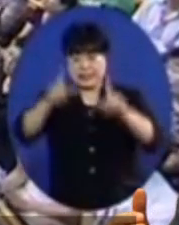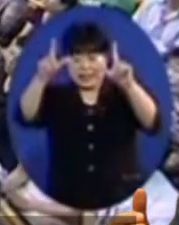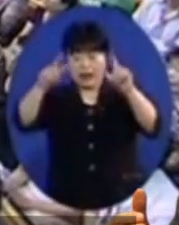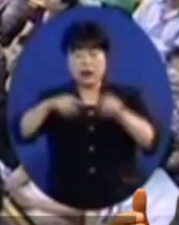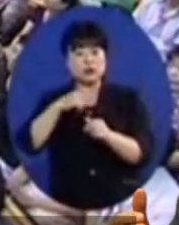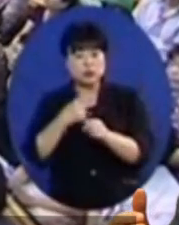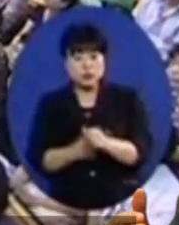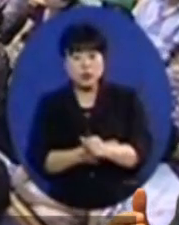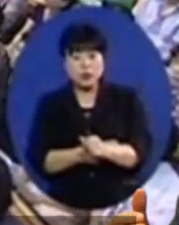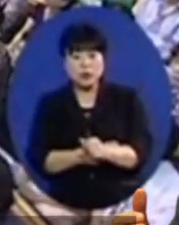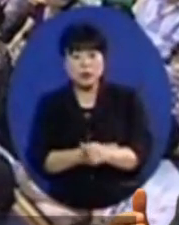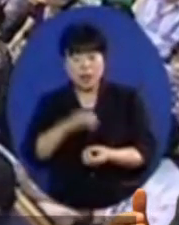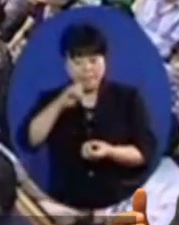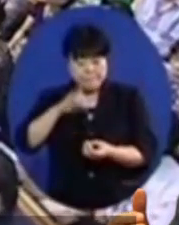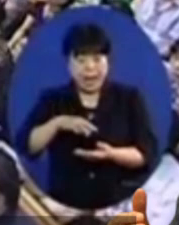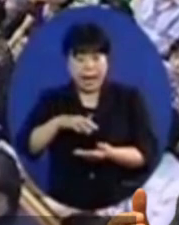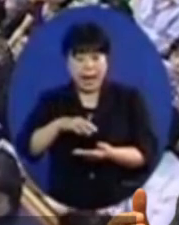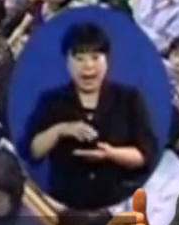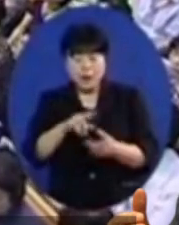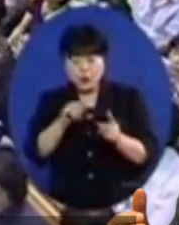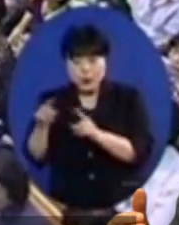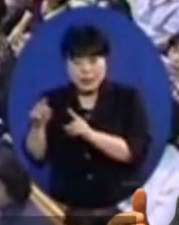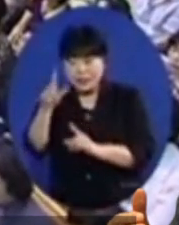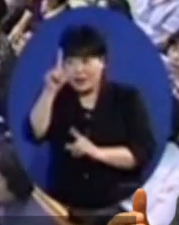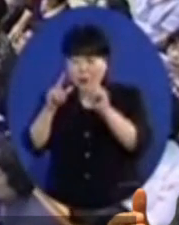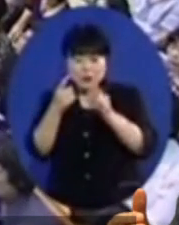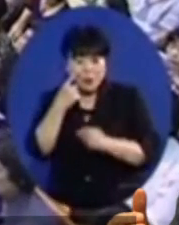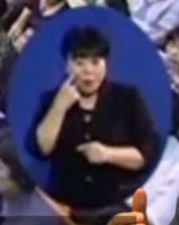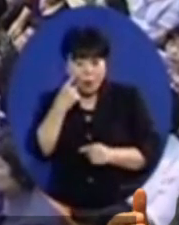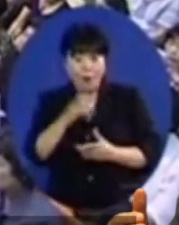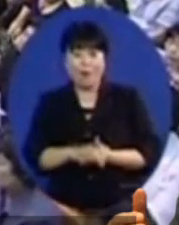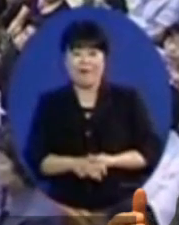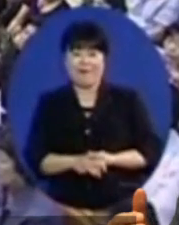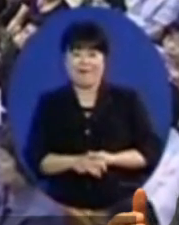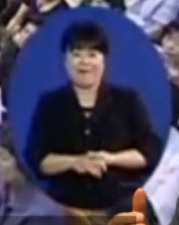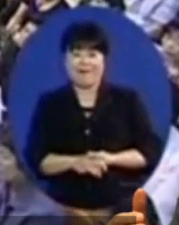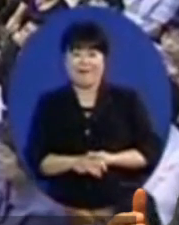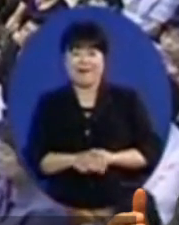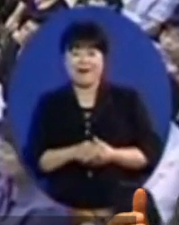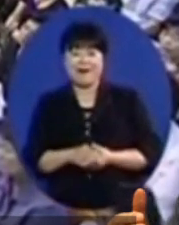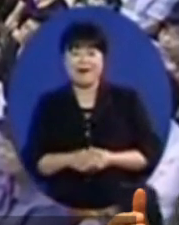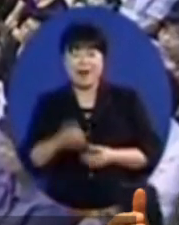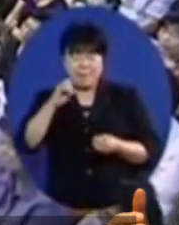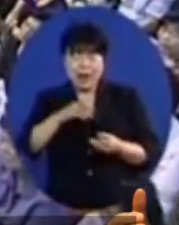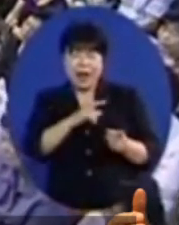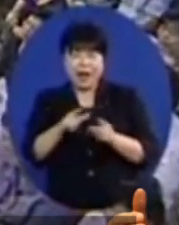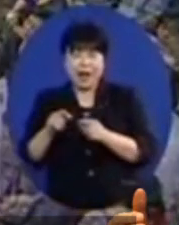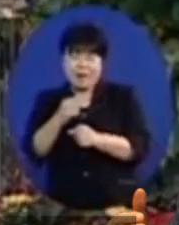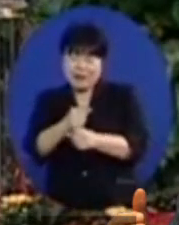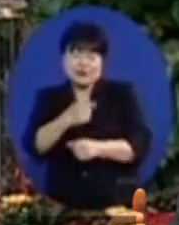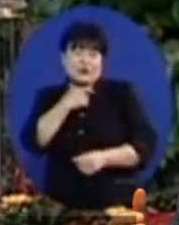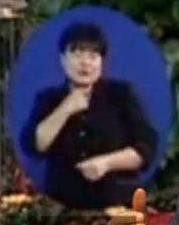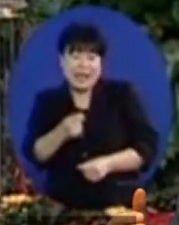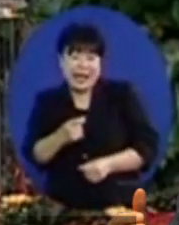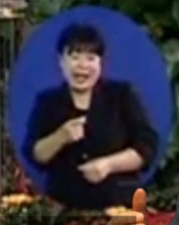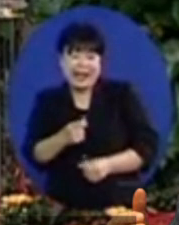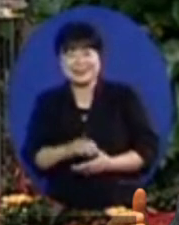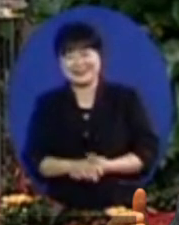우연히 빵 만드는 요리사의 모습을 보고 요리사의 매력에 푹 빠져서 교도관에게